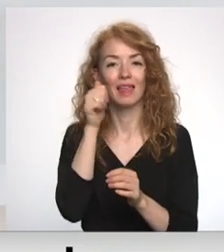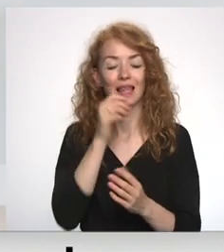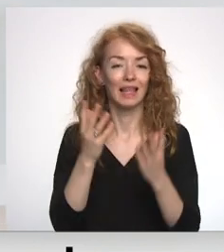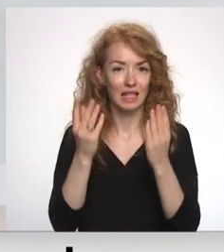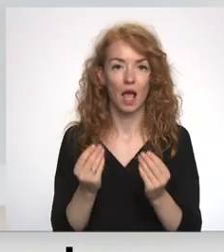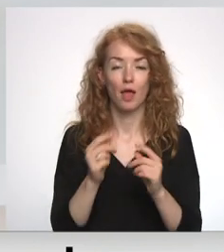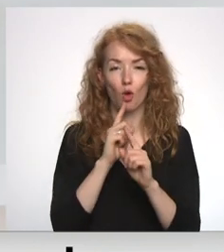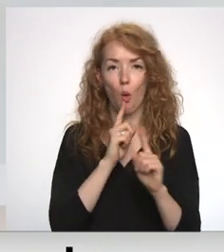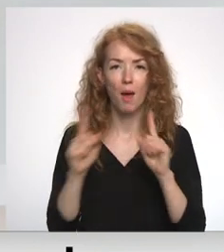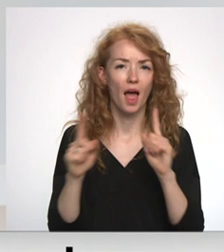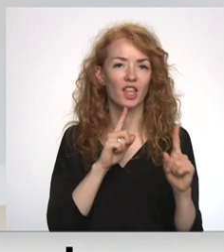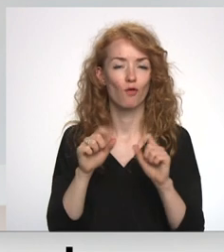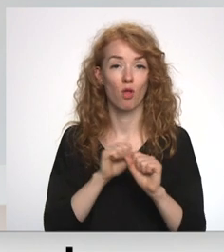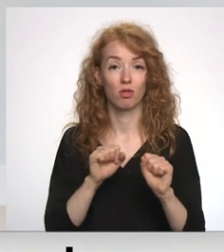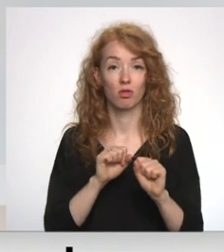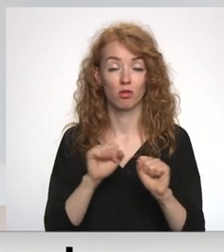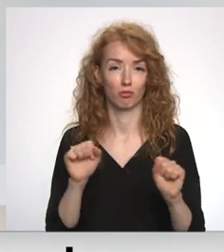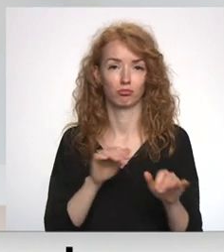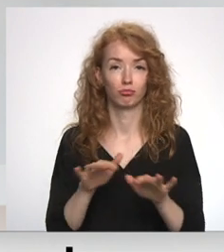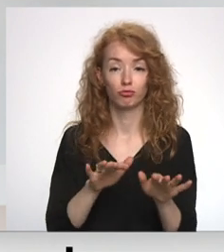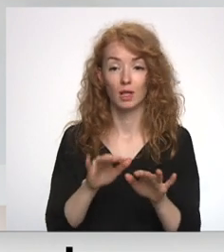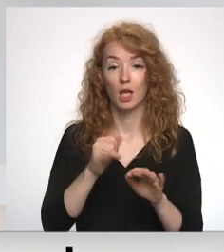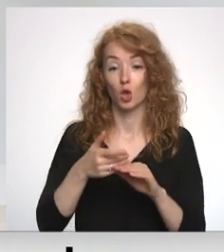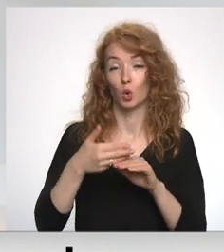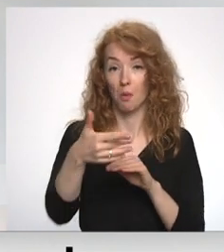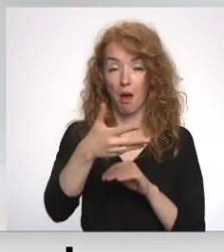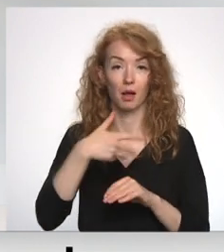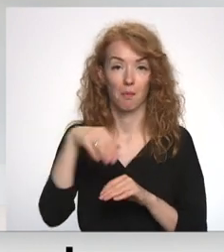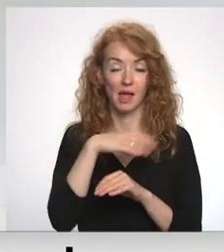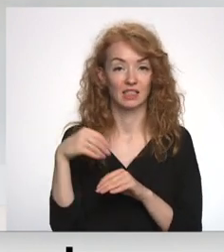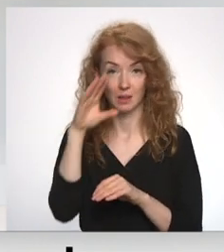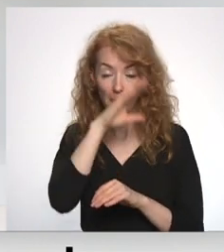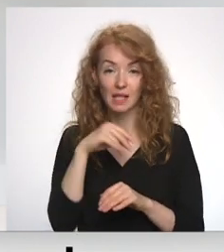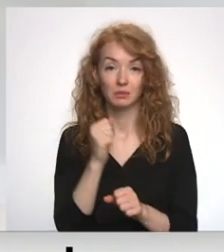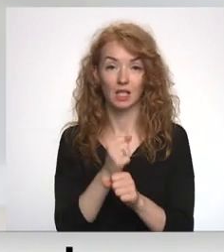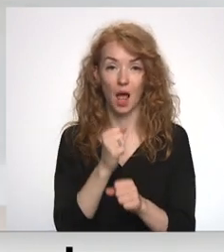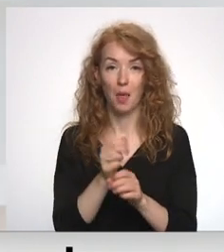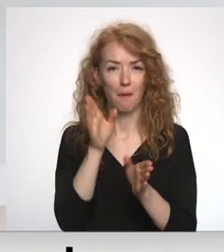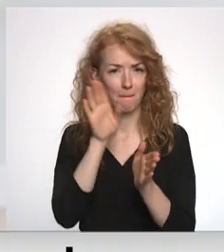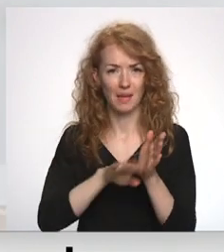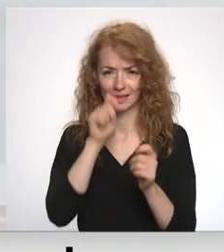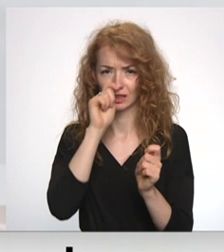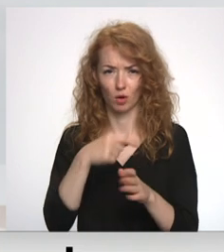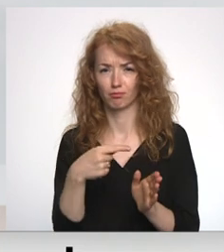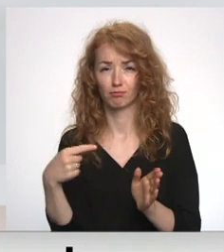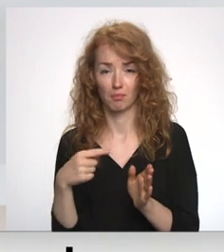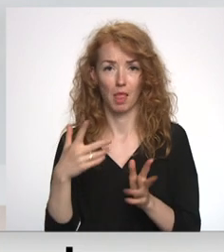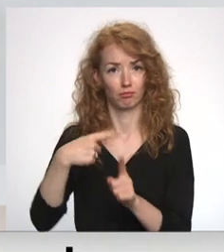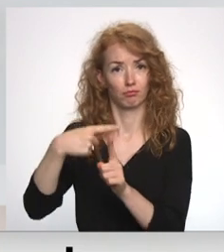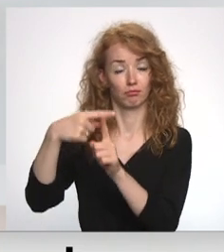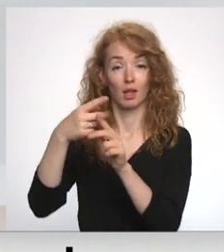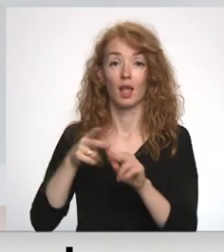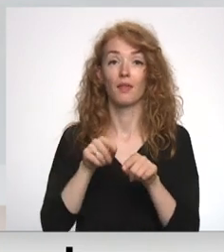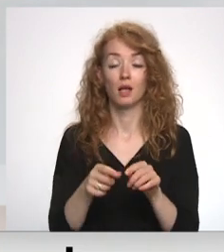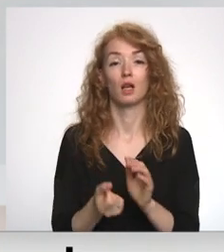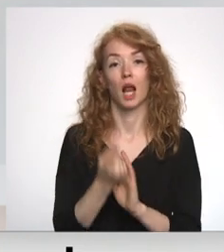ikdienas operatīvo darbību, un ja vien mēs arī turpmāk spēsim strādāt bez zaudējumiem, tas ļoti pozitīvi iespēja atstās